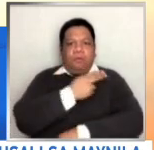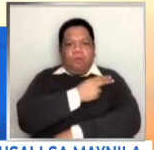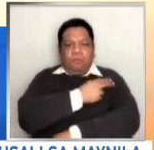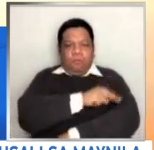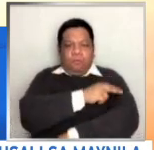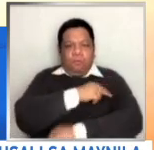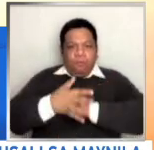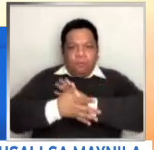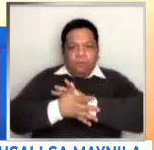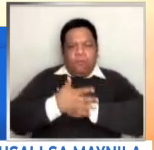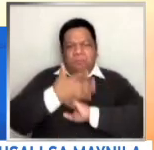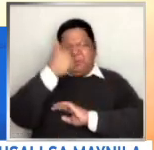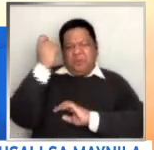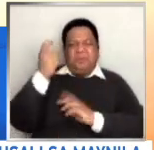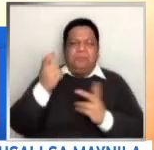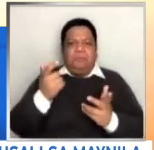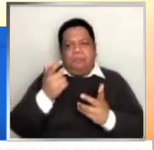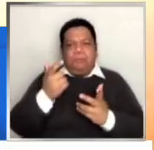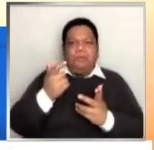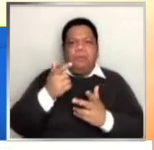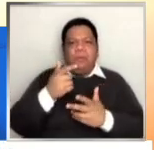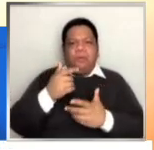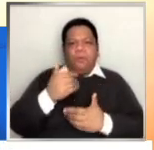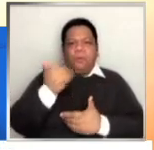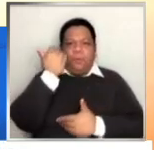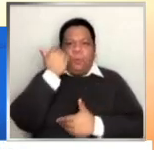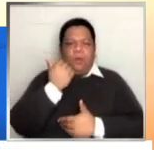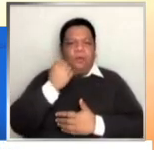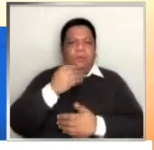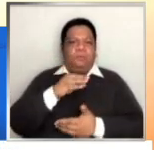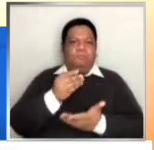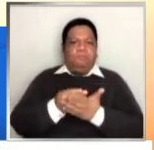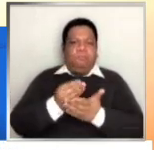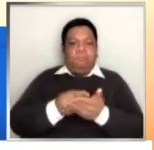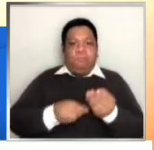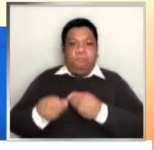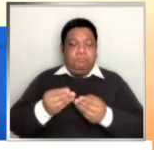na mag-time out ulit ang mga health workers? Ngayon tumataas na naman yung kaso ng